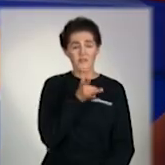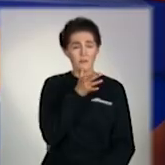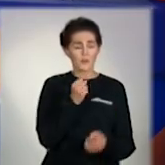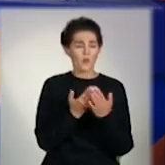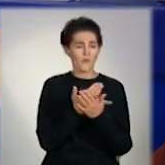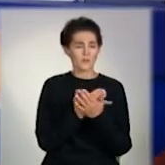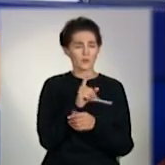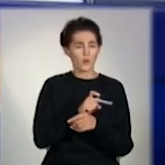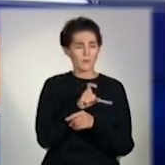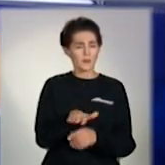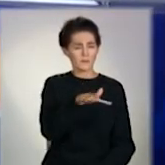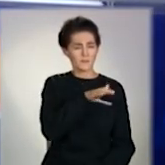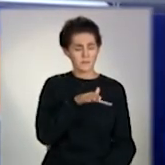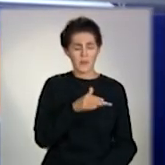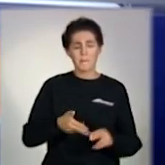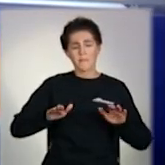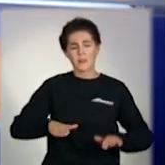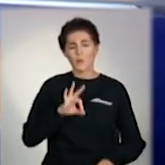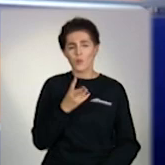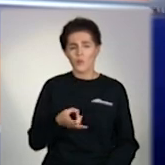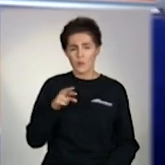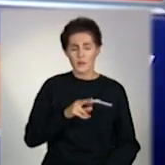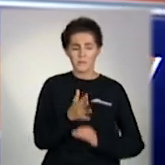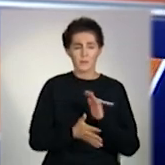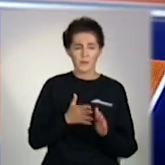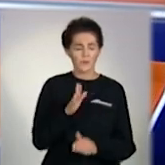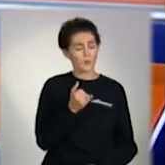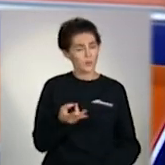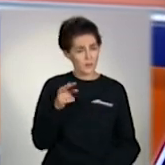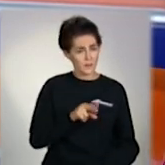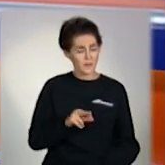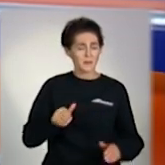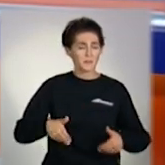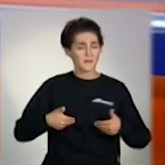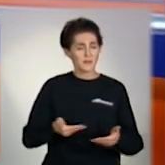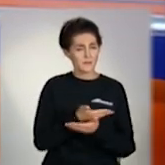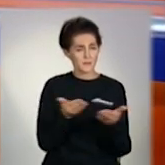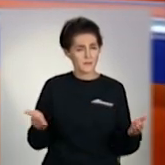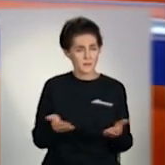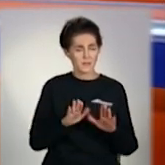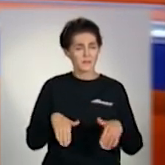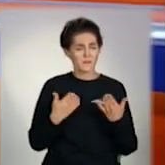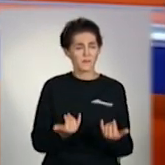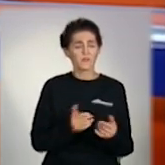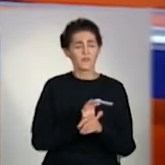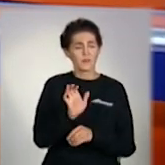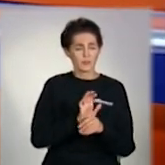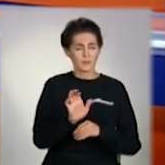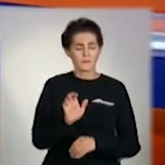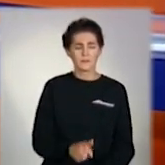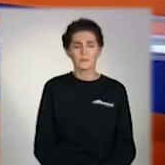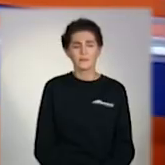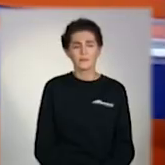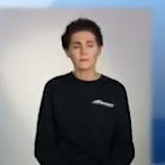Время новостей Донбасса. У студии Ольга Григорьян. З мовою жестів Уляна Шумило. Вітаємо вас. Дивіться сьогодні у випуску.